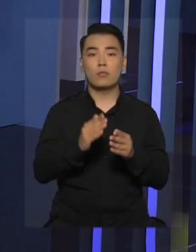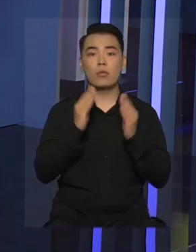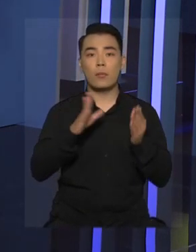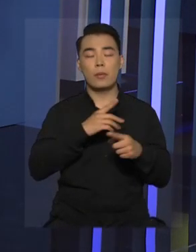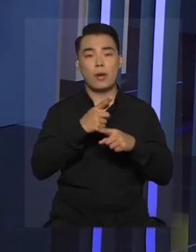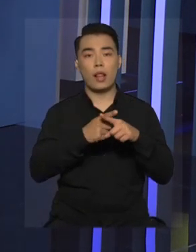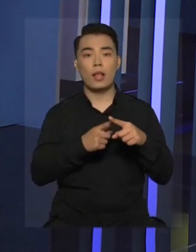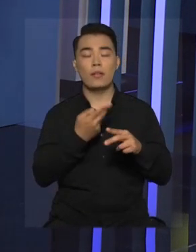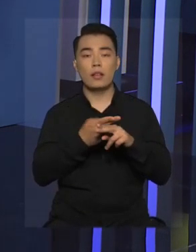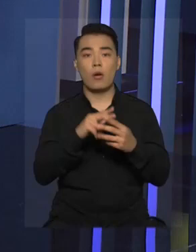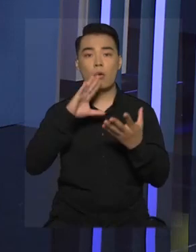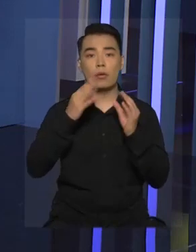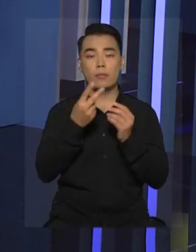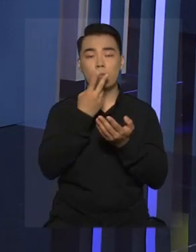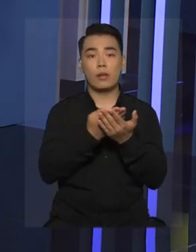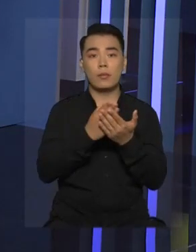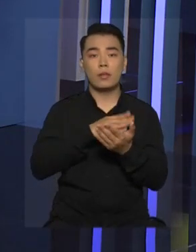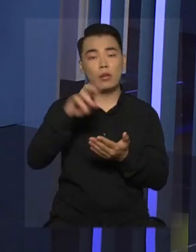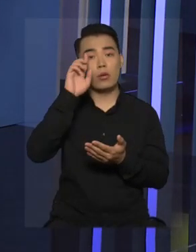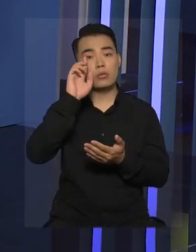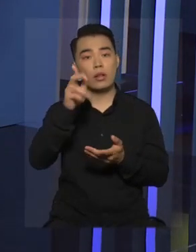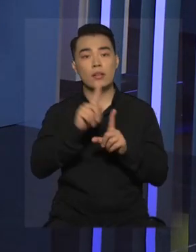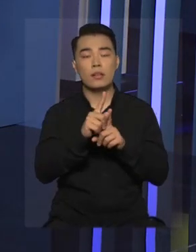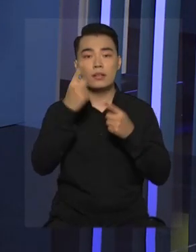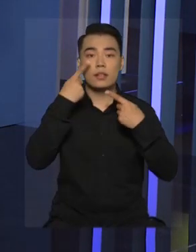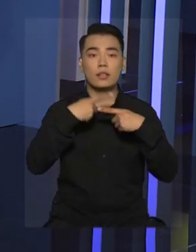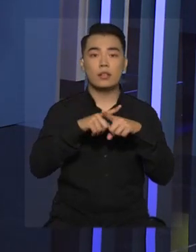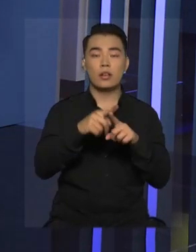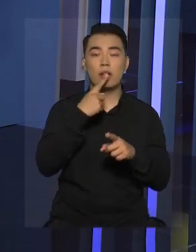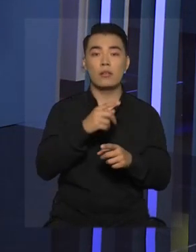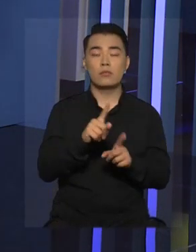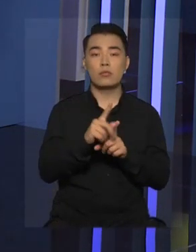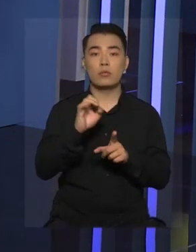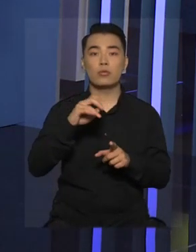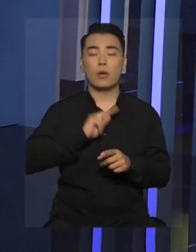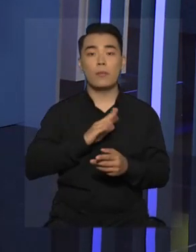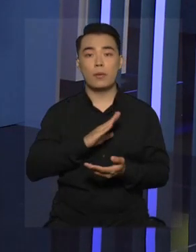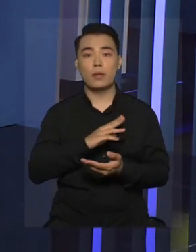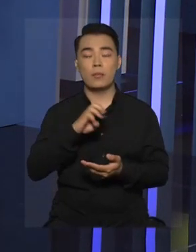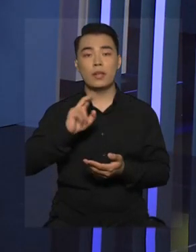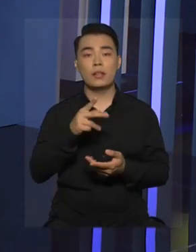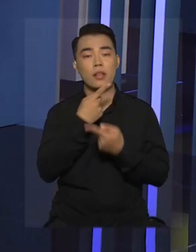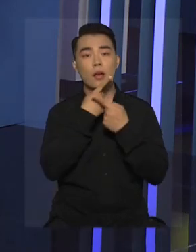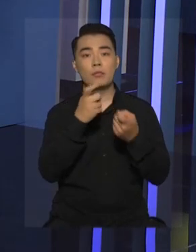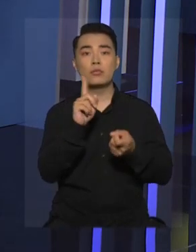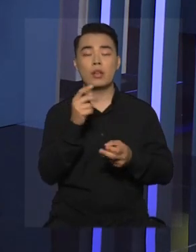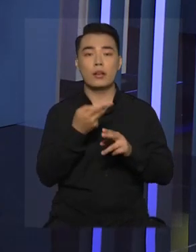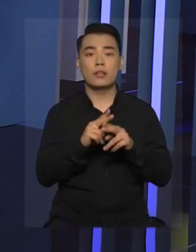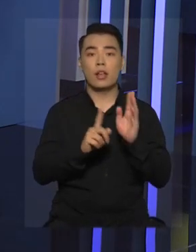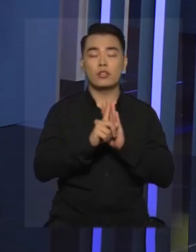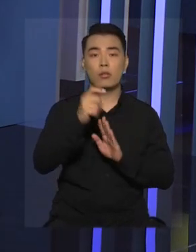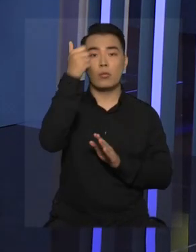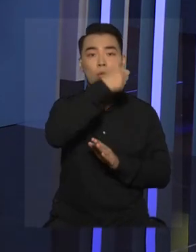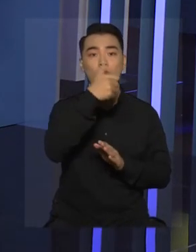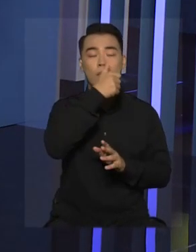наполовину. Такую статистику предоставили в государственно-технической службе. В МВД тем временем сообщили, что с начала года